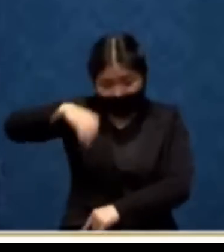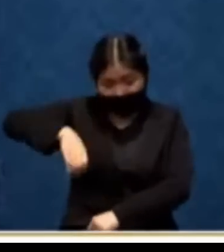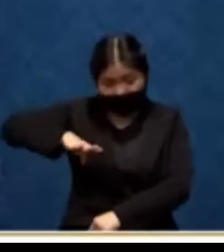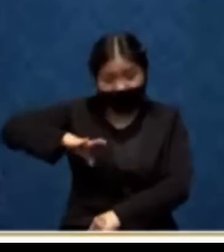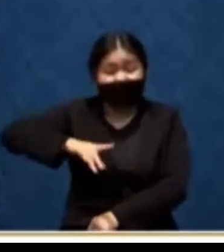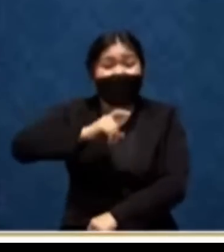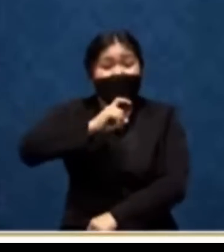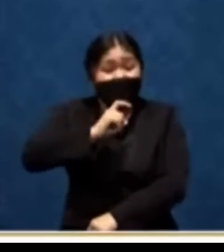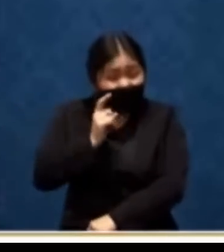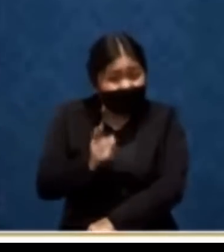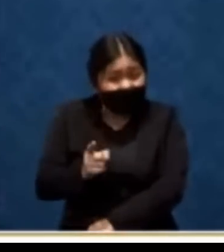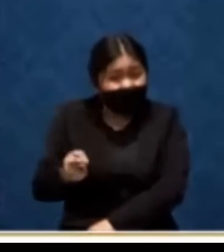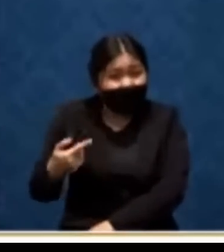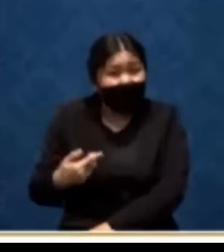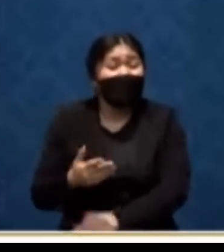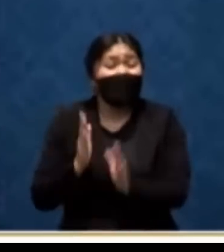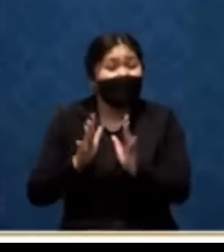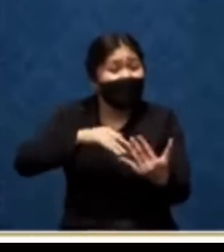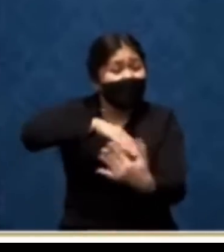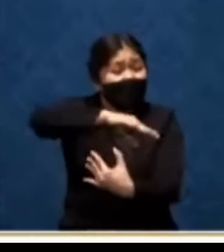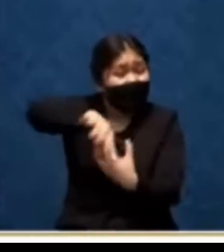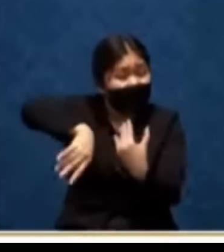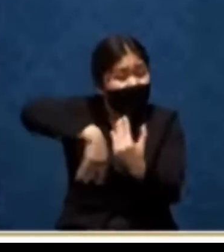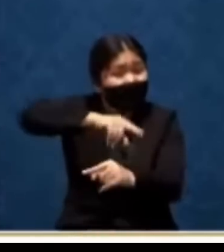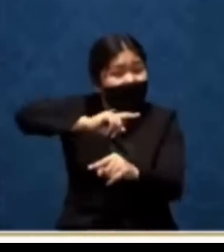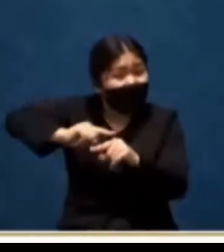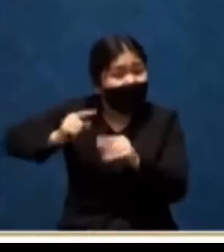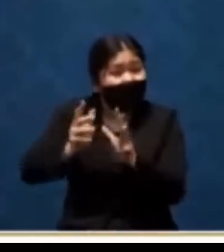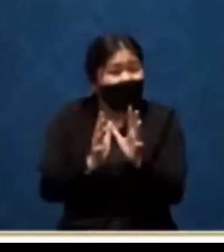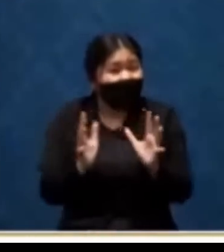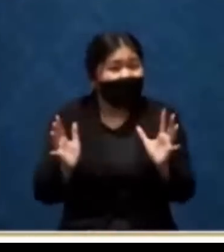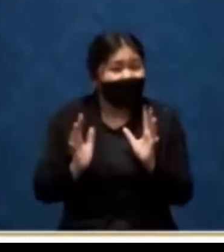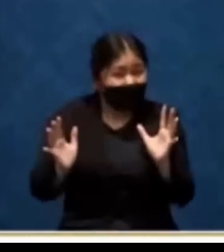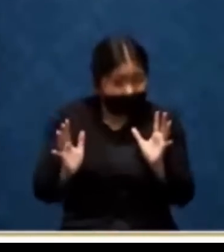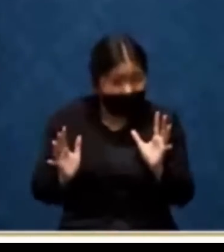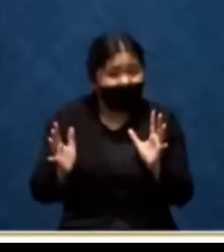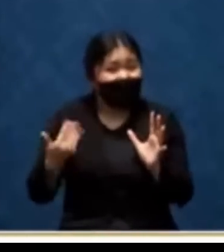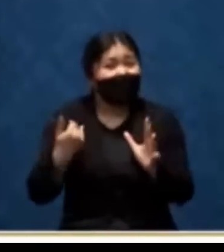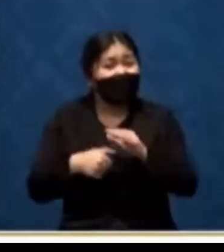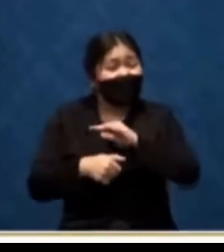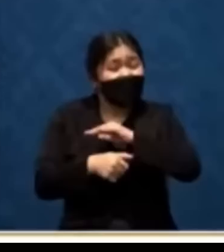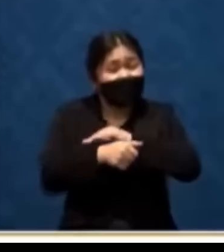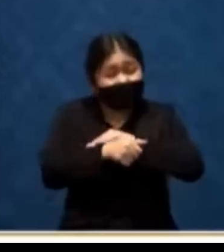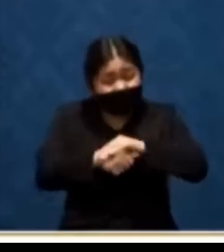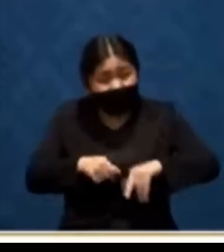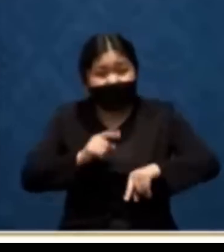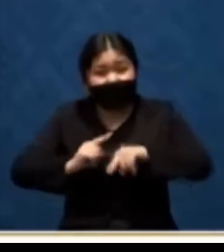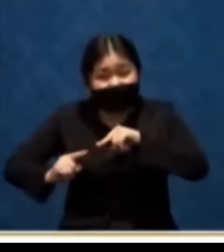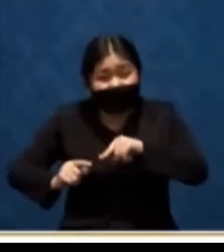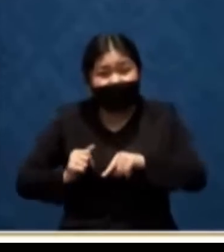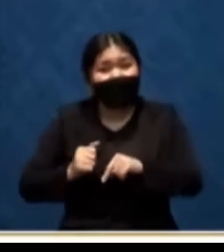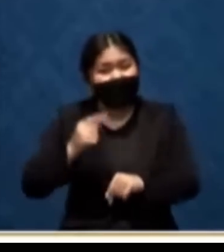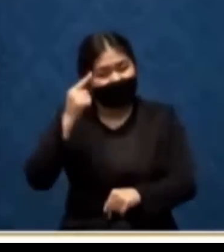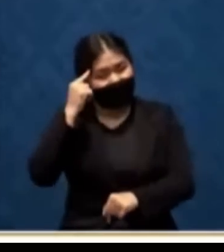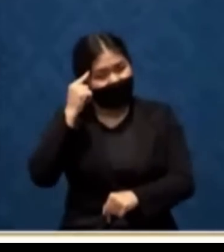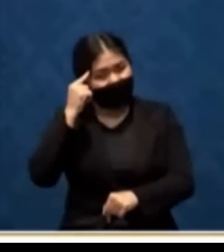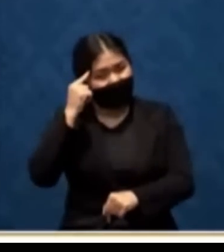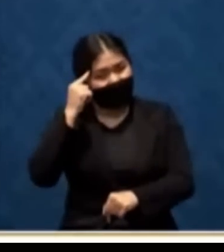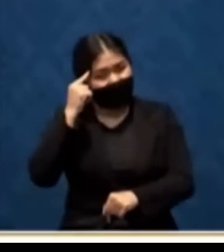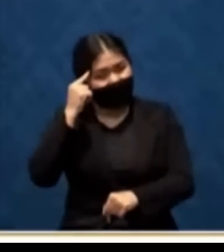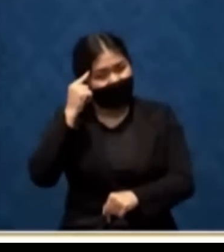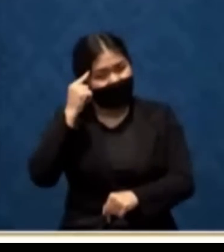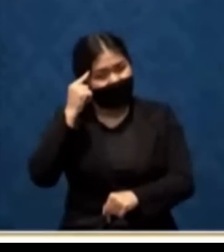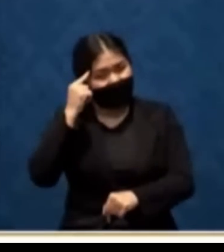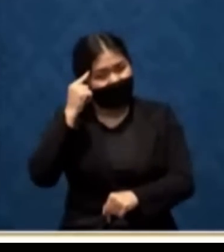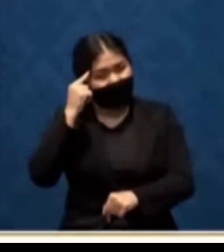ที่ลายล้อมรอบตัวของเขาอีกมากมายที่ลอยนวลและอาจไปทำมิดีมิร้ายต่อสังคมไทยค